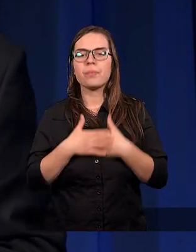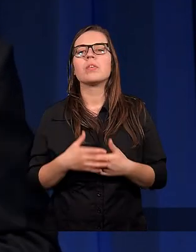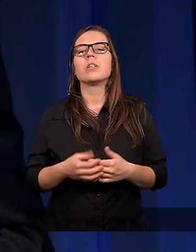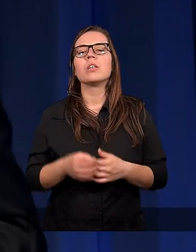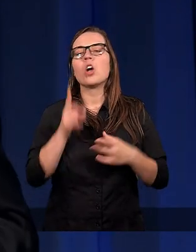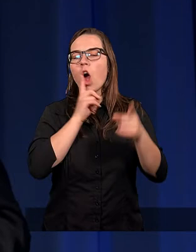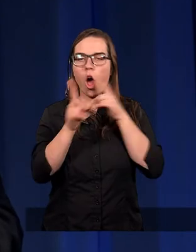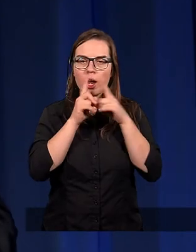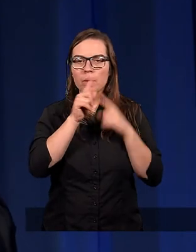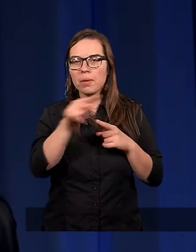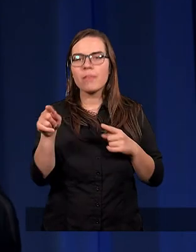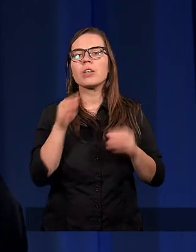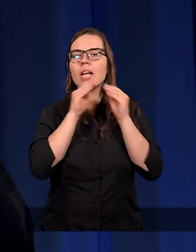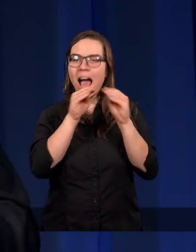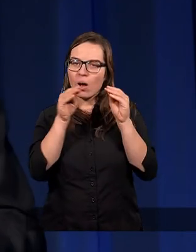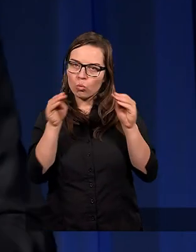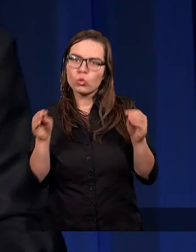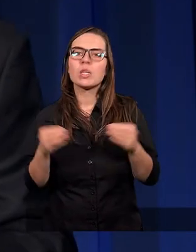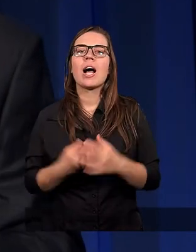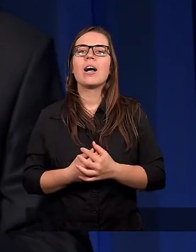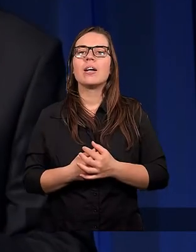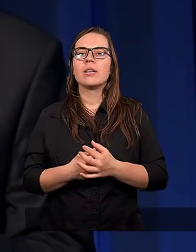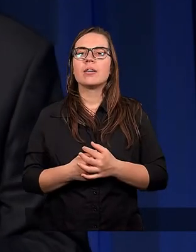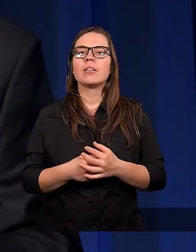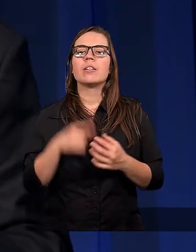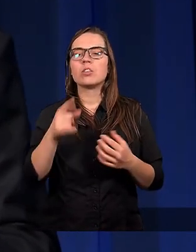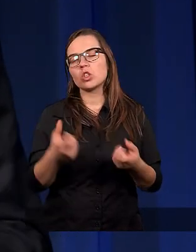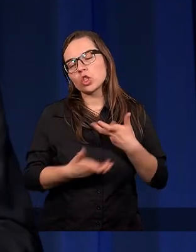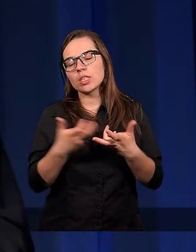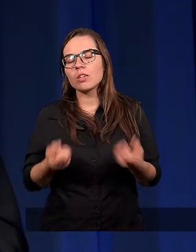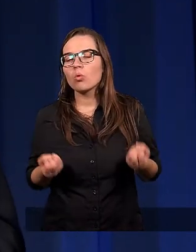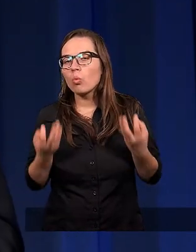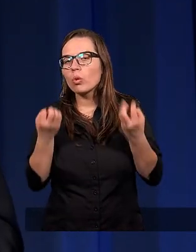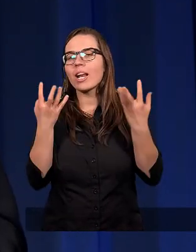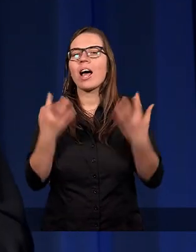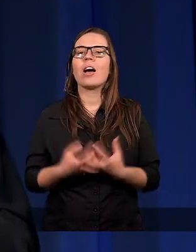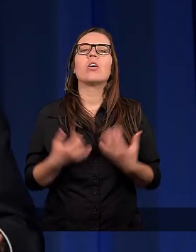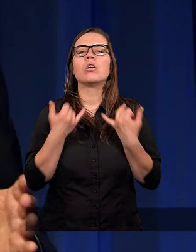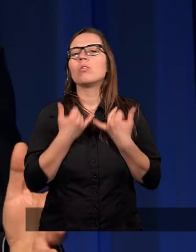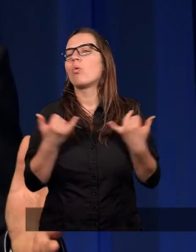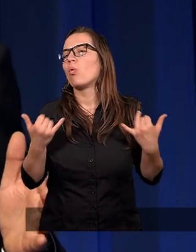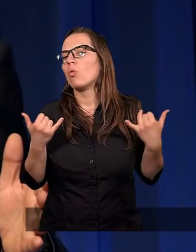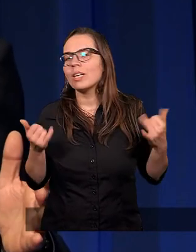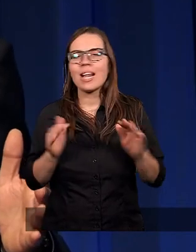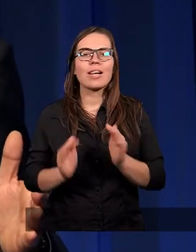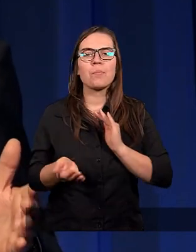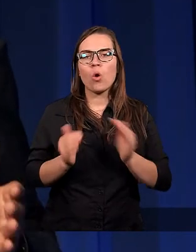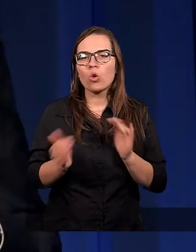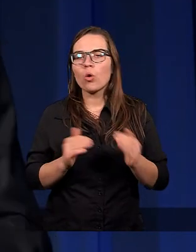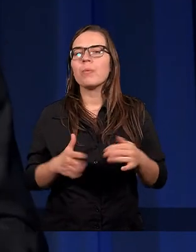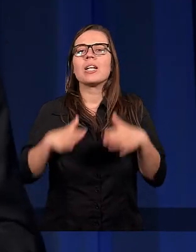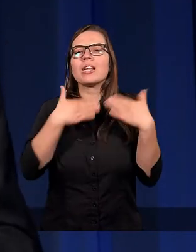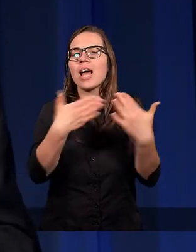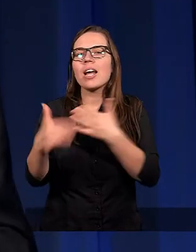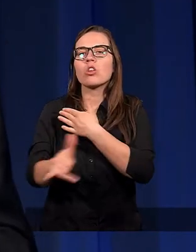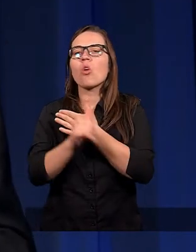Rozmawia z nimi, naucza, ale czyni cuda. Na różne sposoby daje